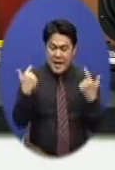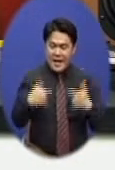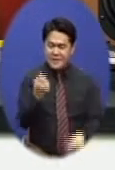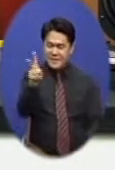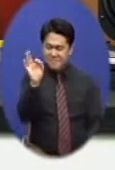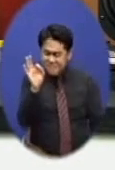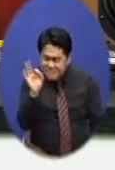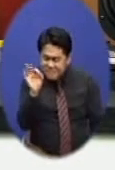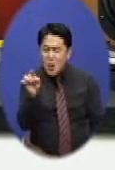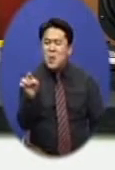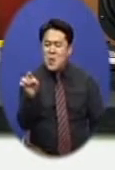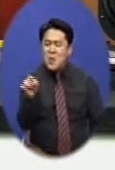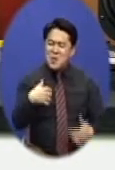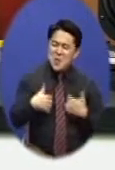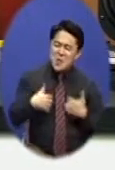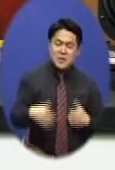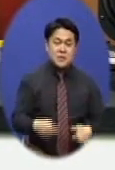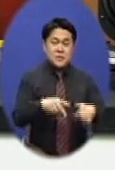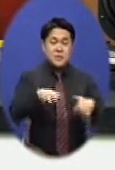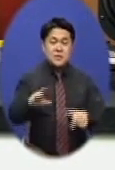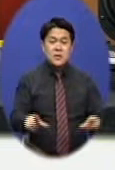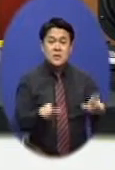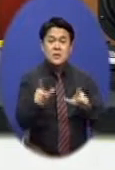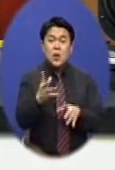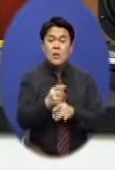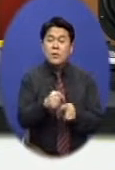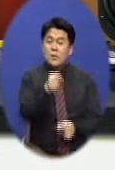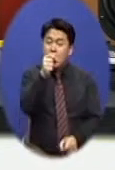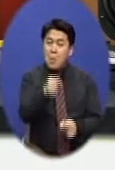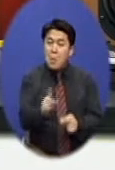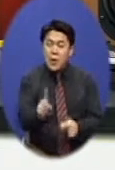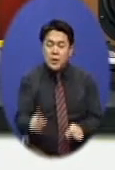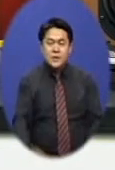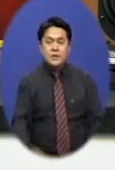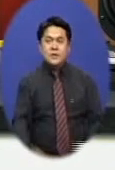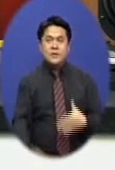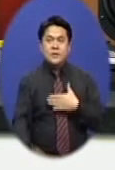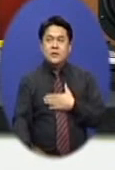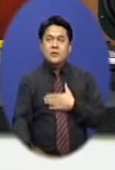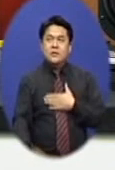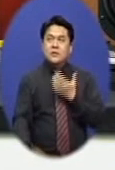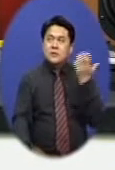아, 아유, 그러세요. 인천에서 사신 지는 얼마나 되셨어요? 지금